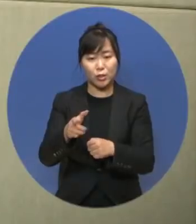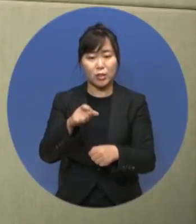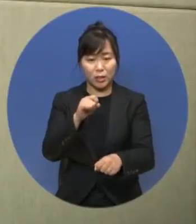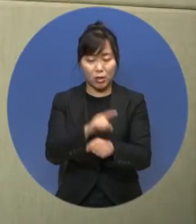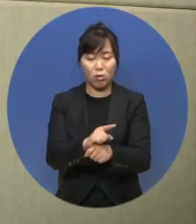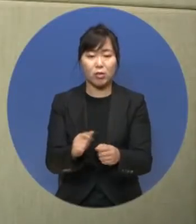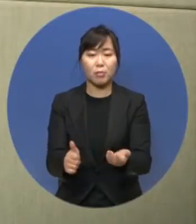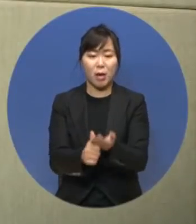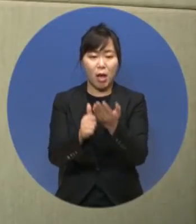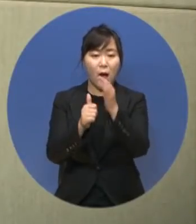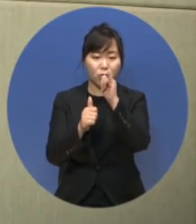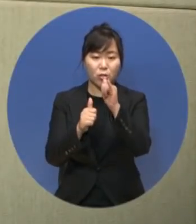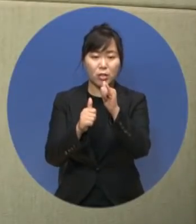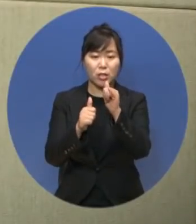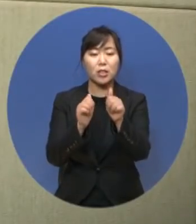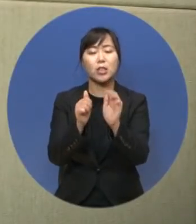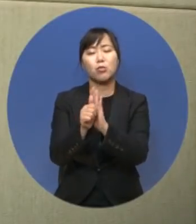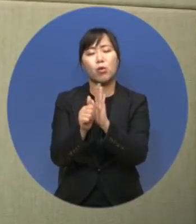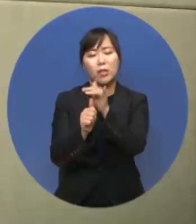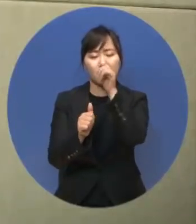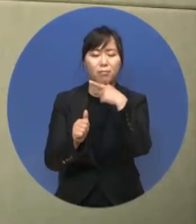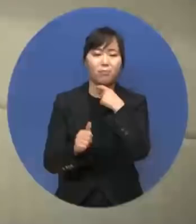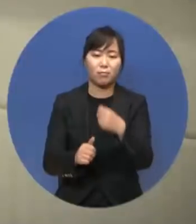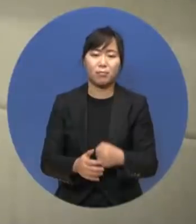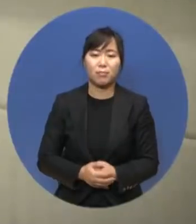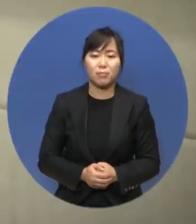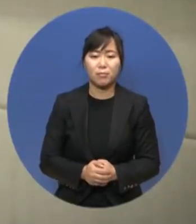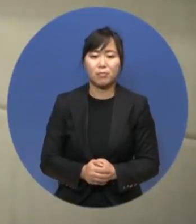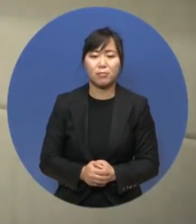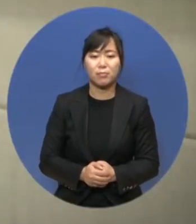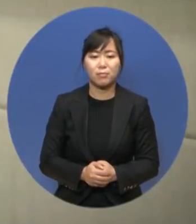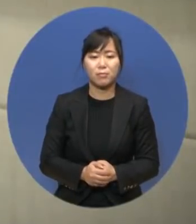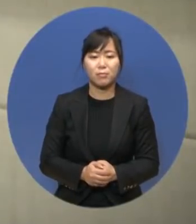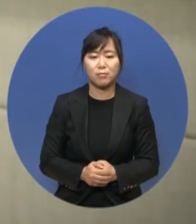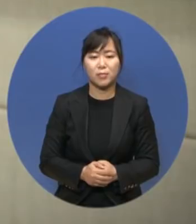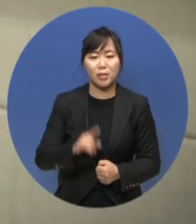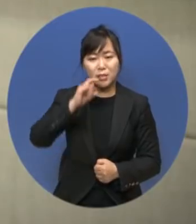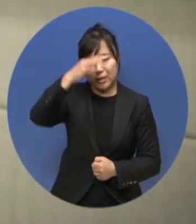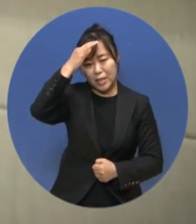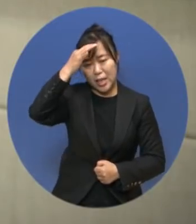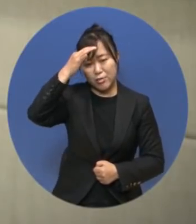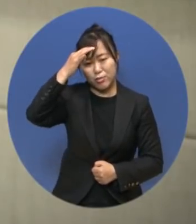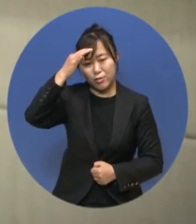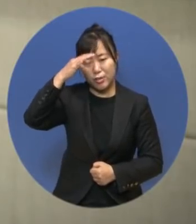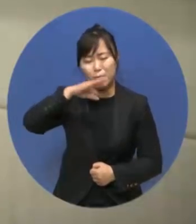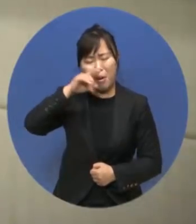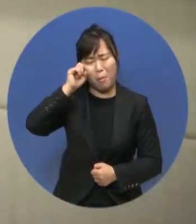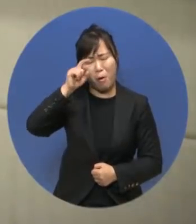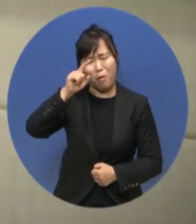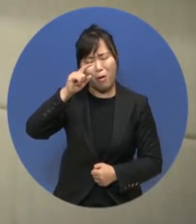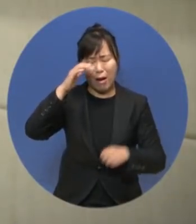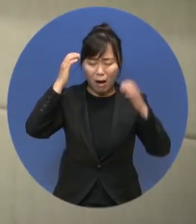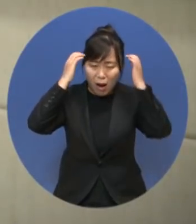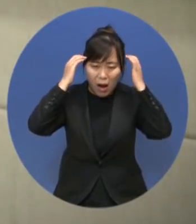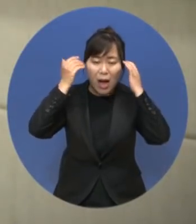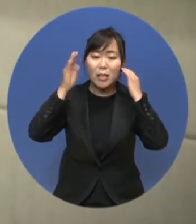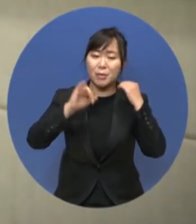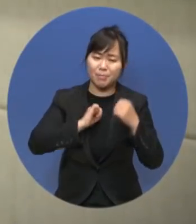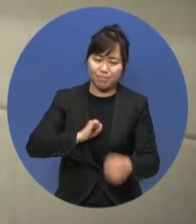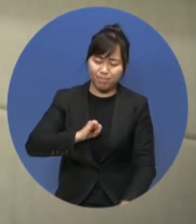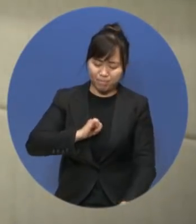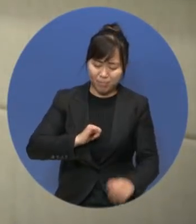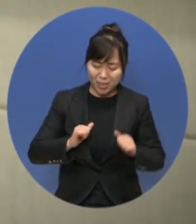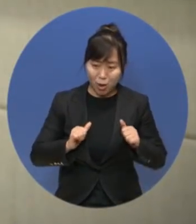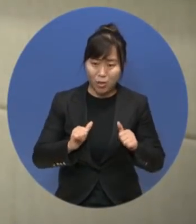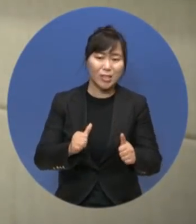전문성을 기를 수 있는 지원이 필요하면 좋겠습니다. 예술의 길은 멀고도 험하다고 합니다. 하지만 인내를 가지고